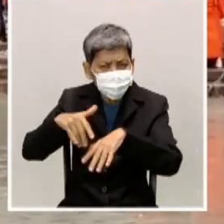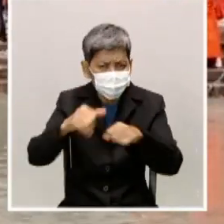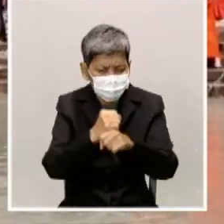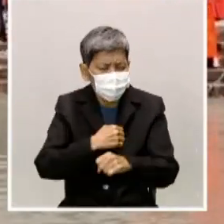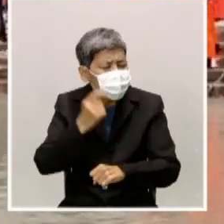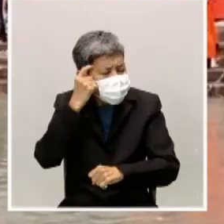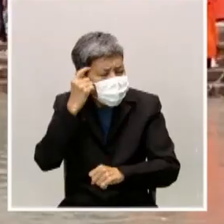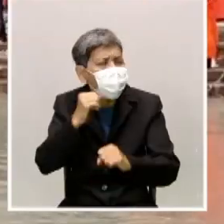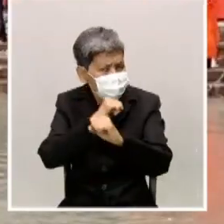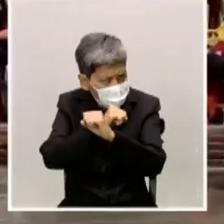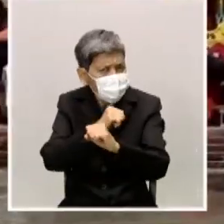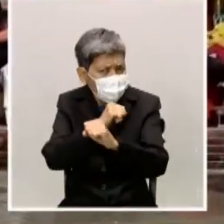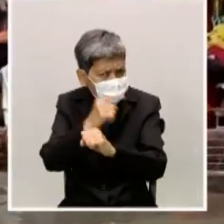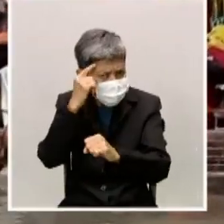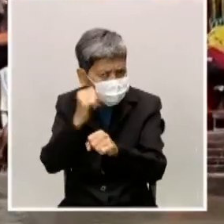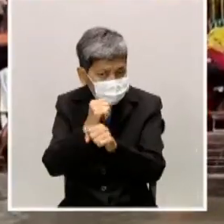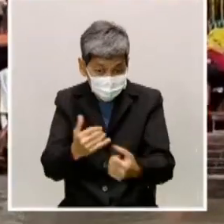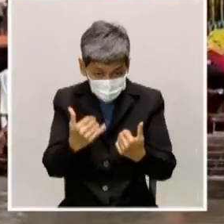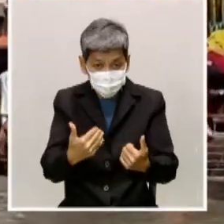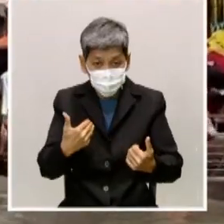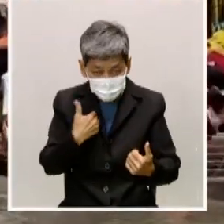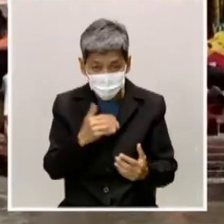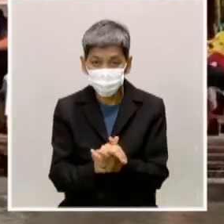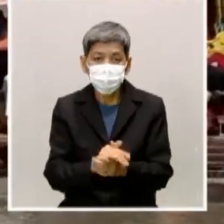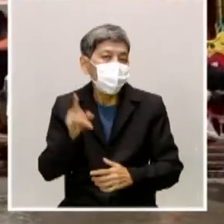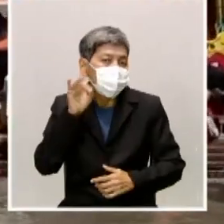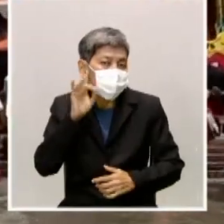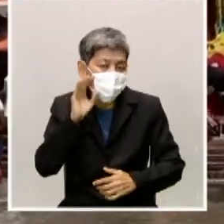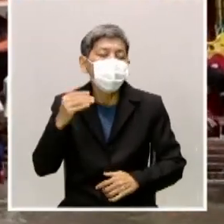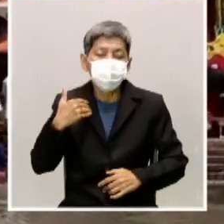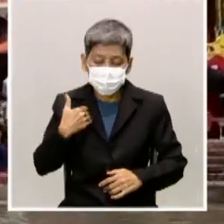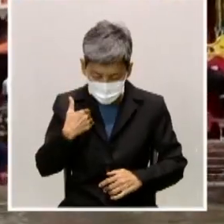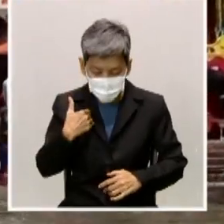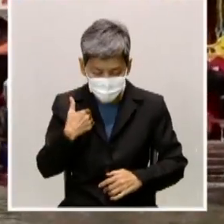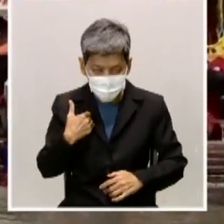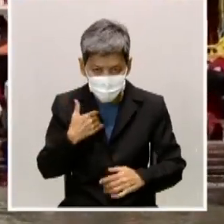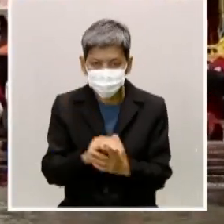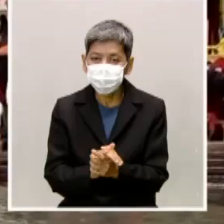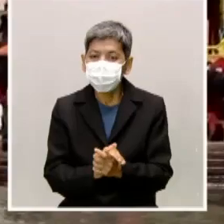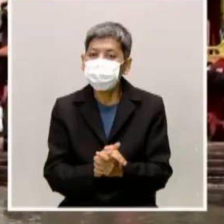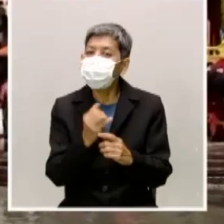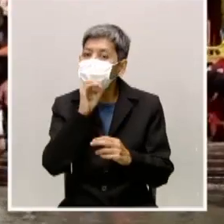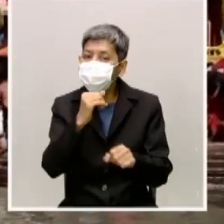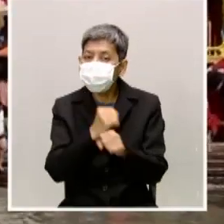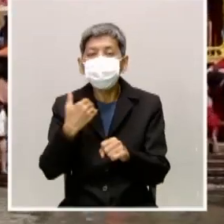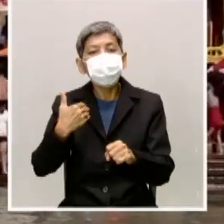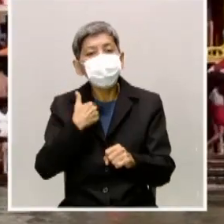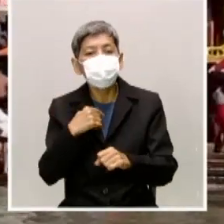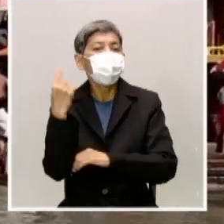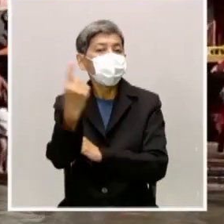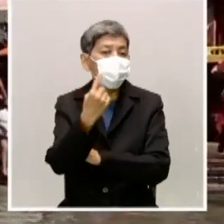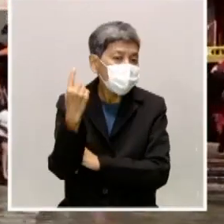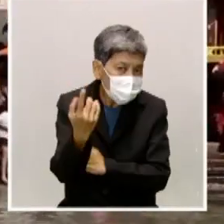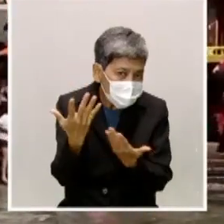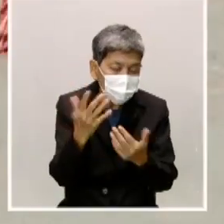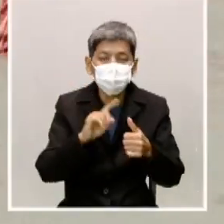อย่านิ่งนอนใจหรือว่าชะล่าใจเพราะตอนนี้มีคนที่ละเลยต่อมาตรการคุมเข้มเพิ่มขึ้นและระบุว่าไม่ว่าจะเป็นการท่องเที่ยว